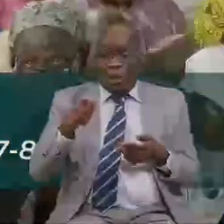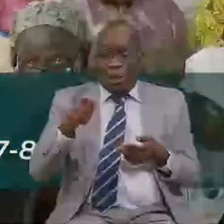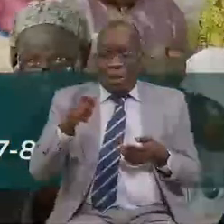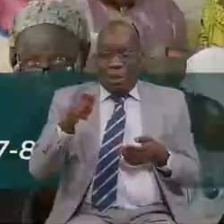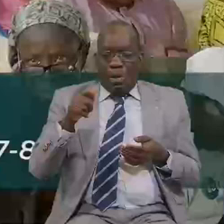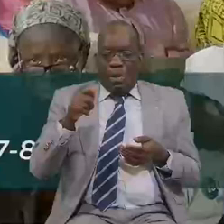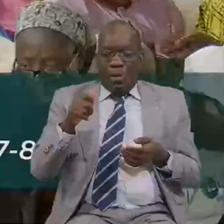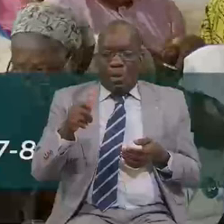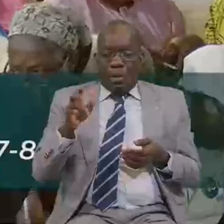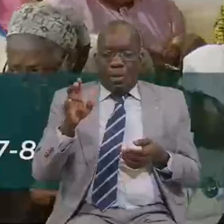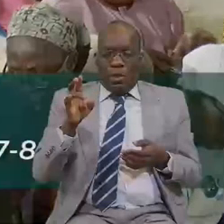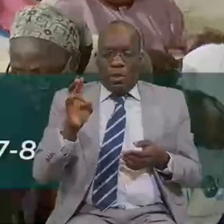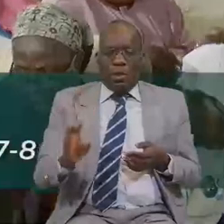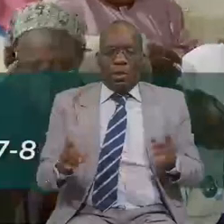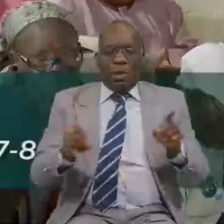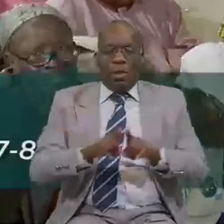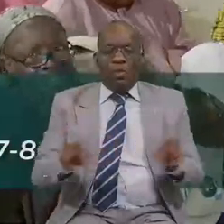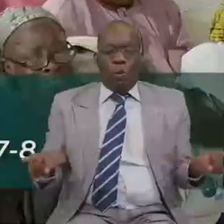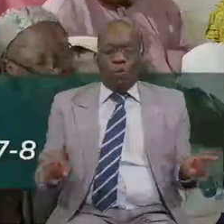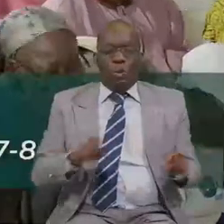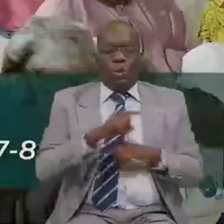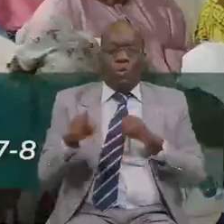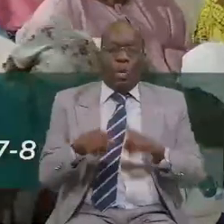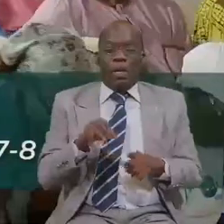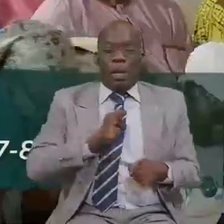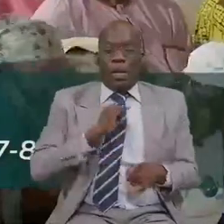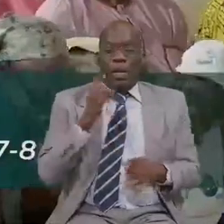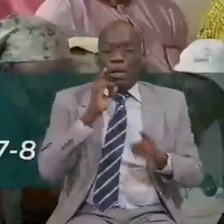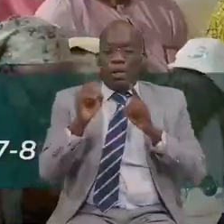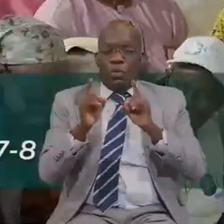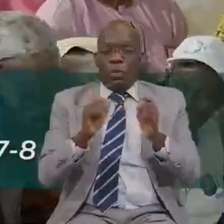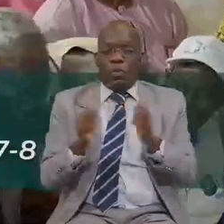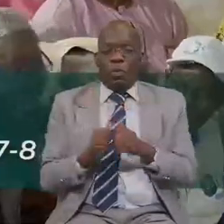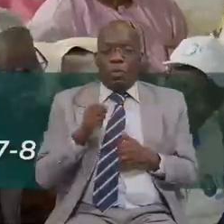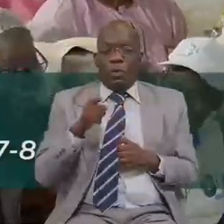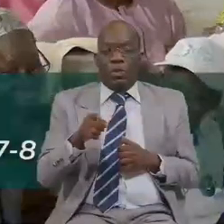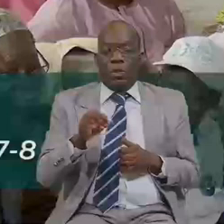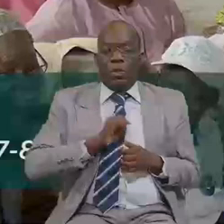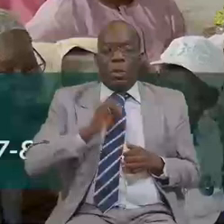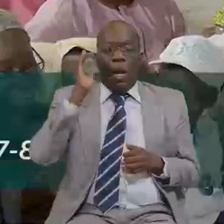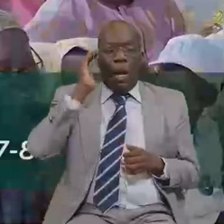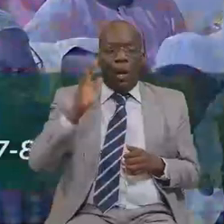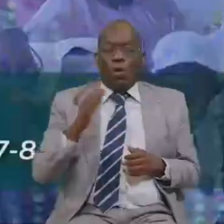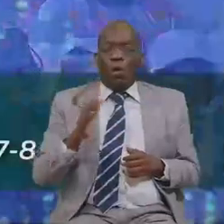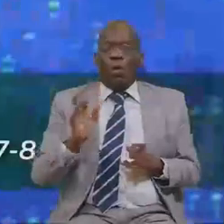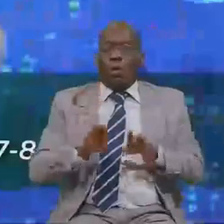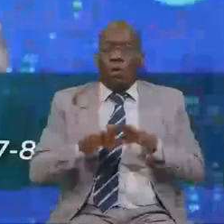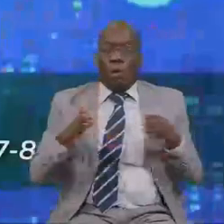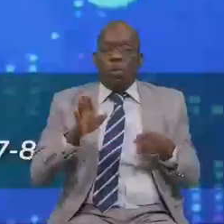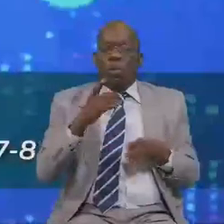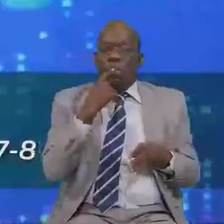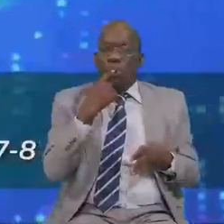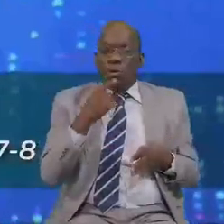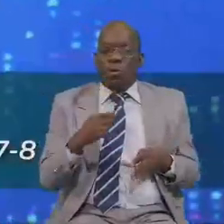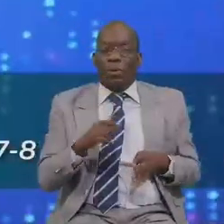27. Mais quand je te parlerai, j'ouvrirai ta bouche. Quand